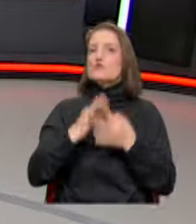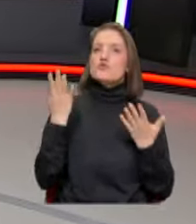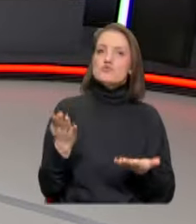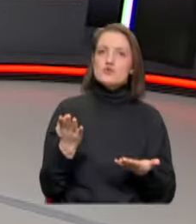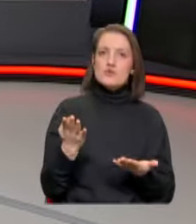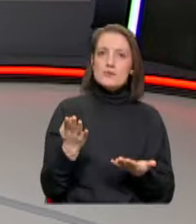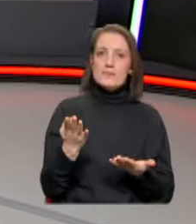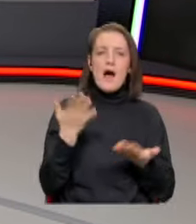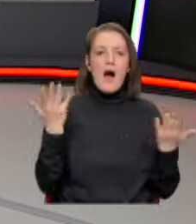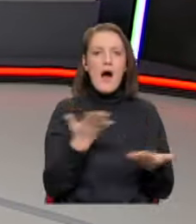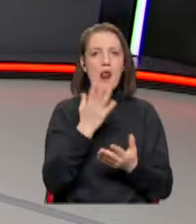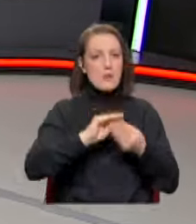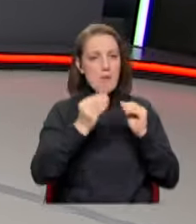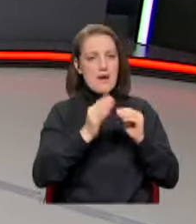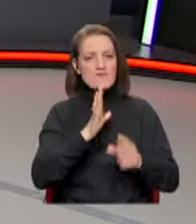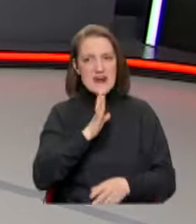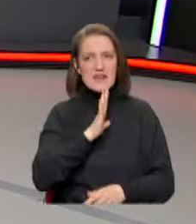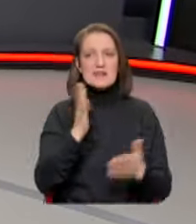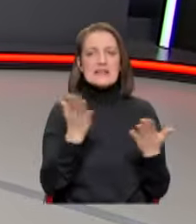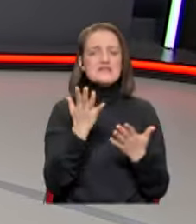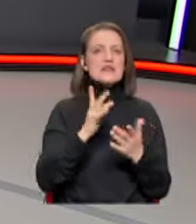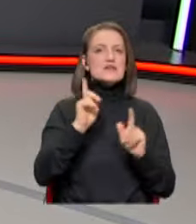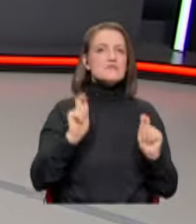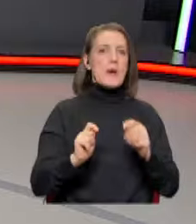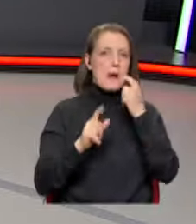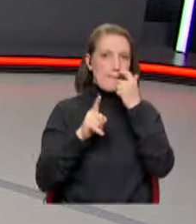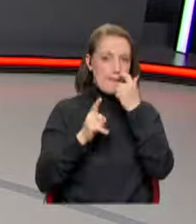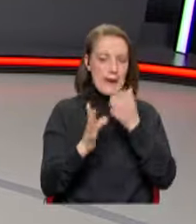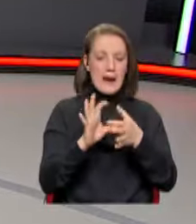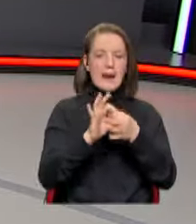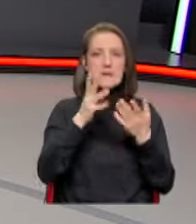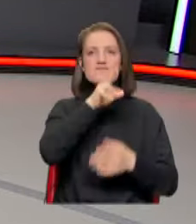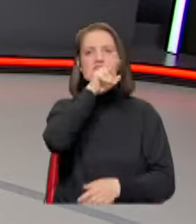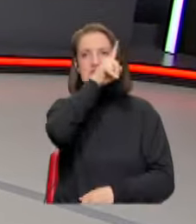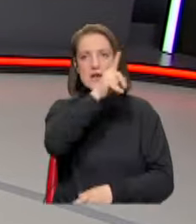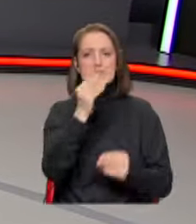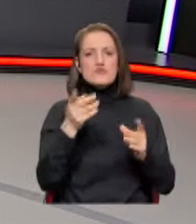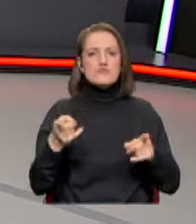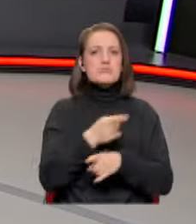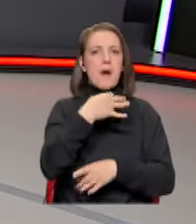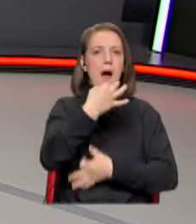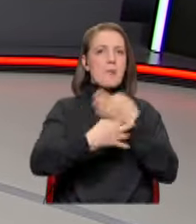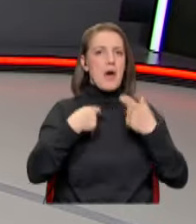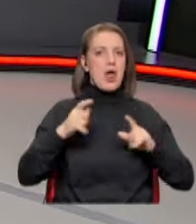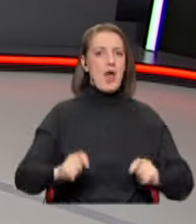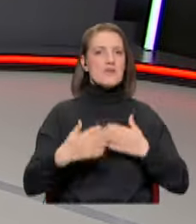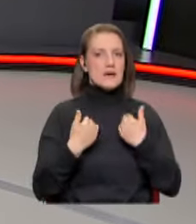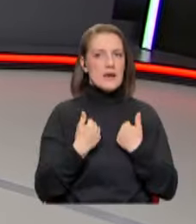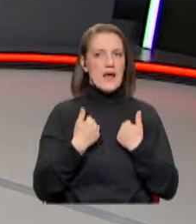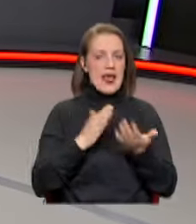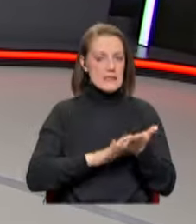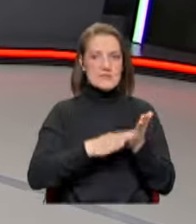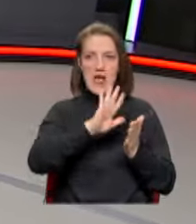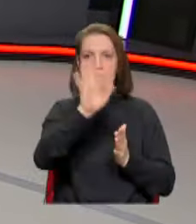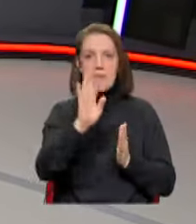çözmüş hala sorunları varsa nasıl hareket edecekler bunlara dair biliyorsunuz Fransa'da da pek çok haber yaptık elimizde